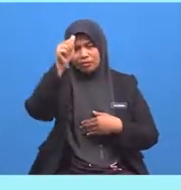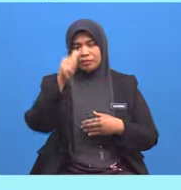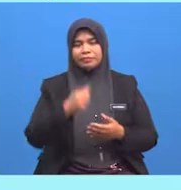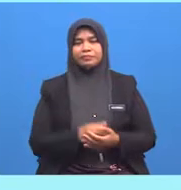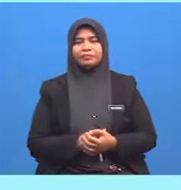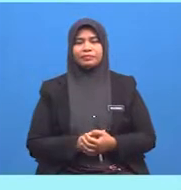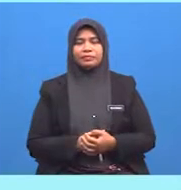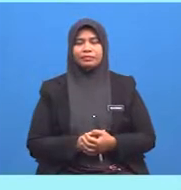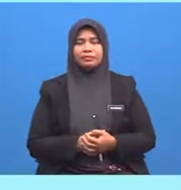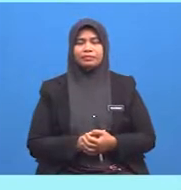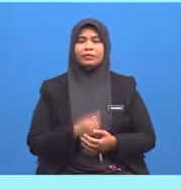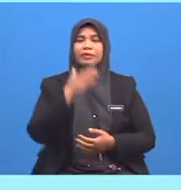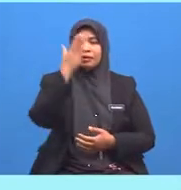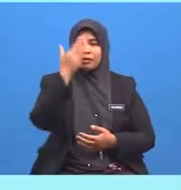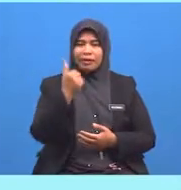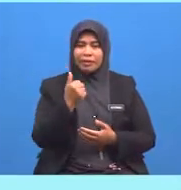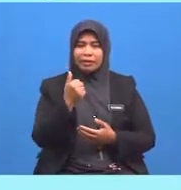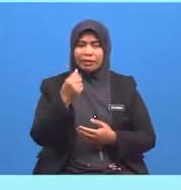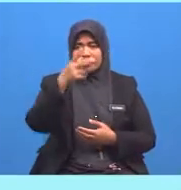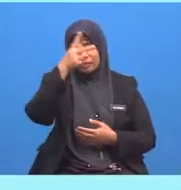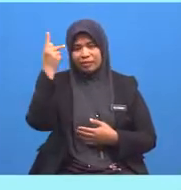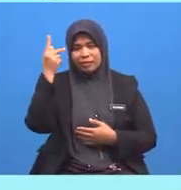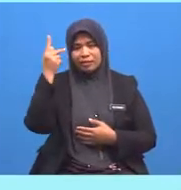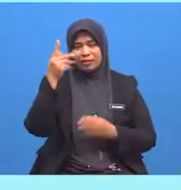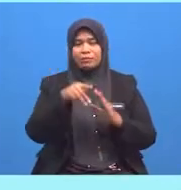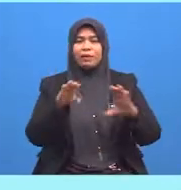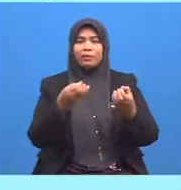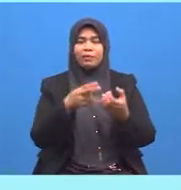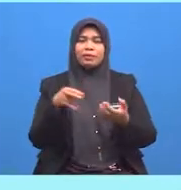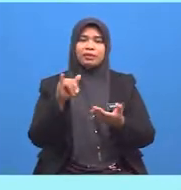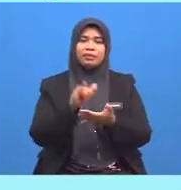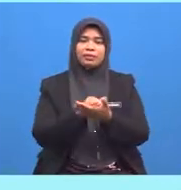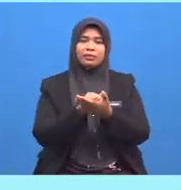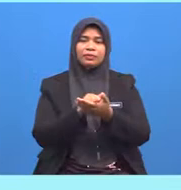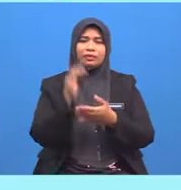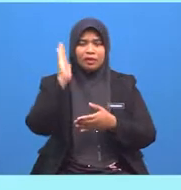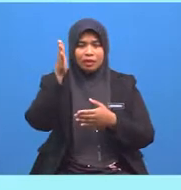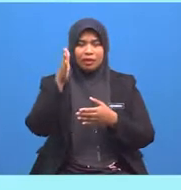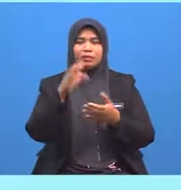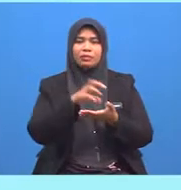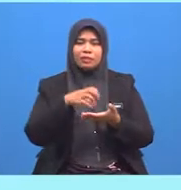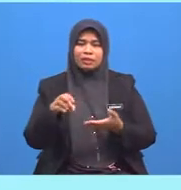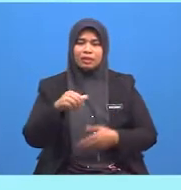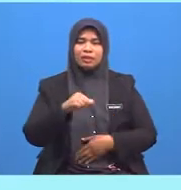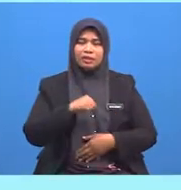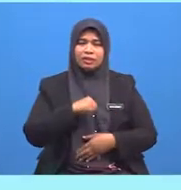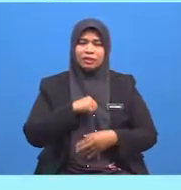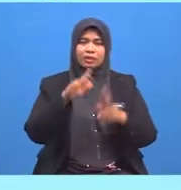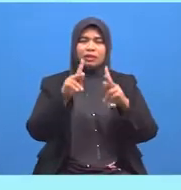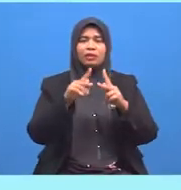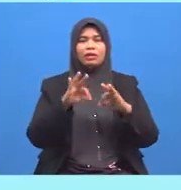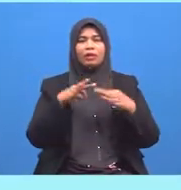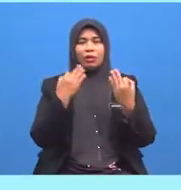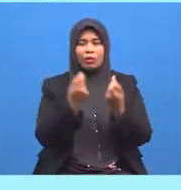gizi Mengapa kerana perbuatan tersebut akan merusakkan diri keluarga